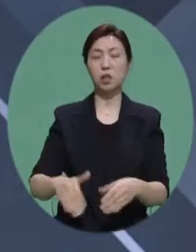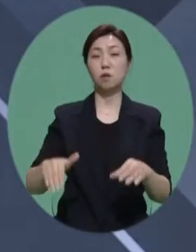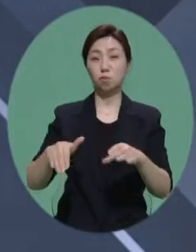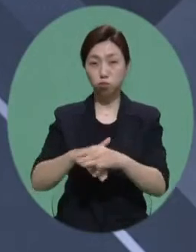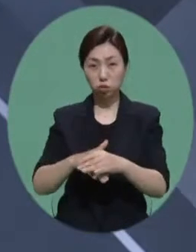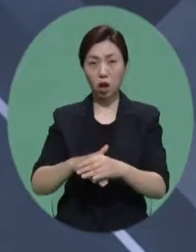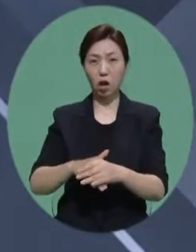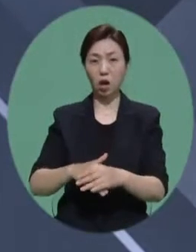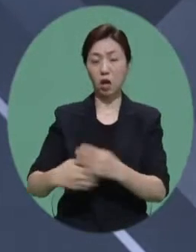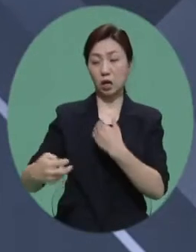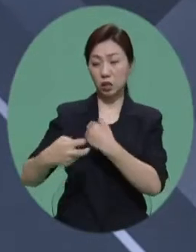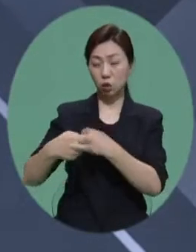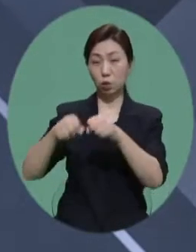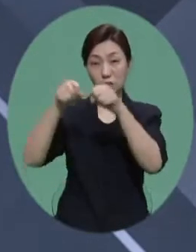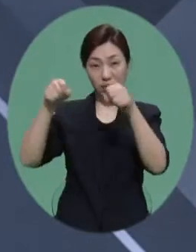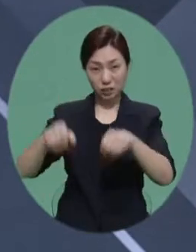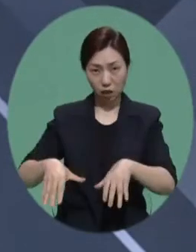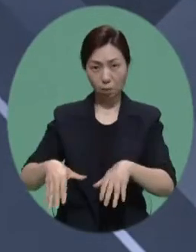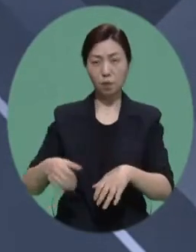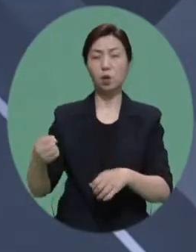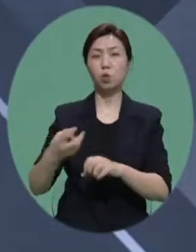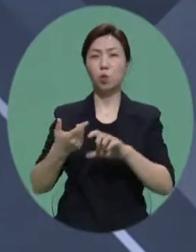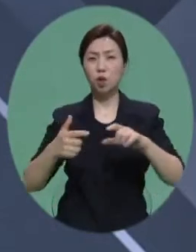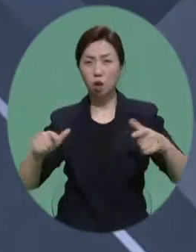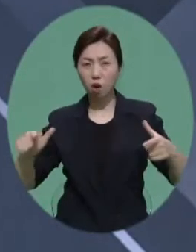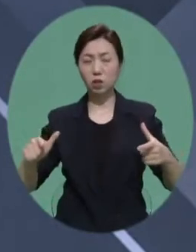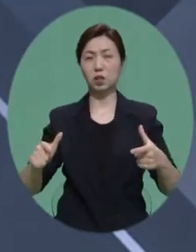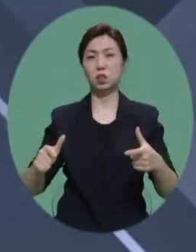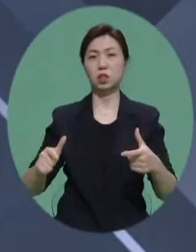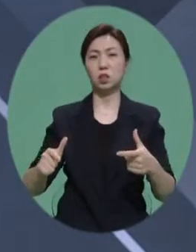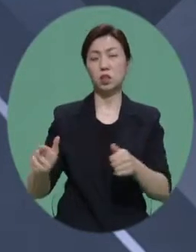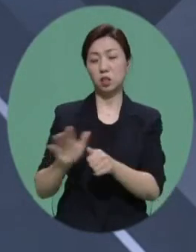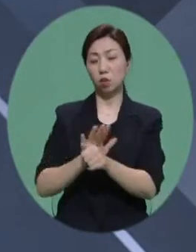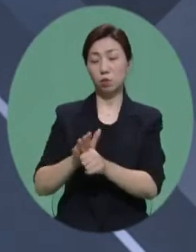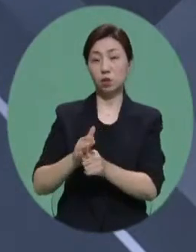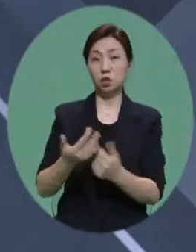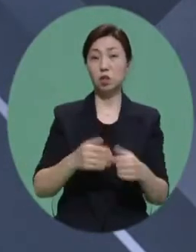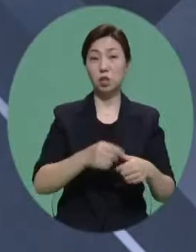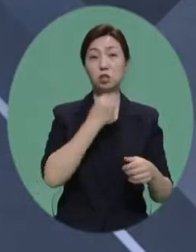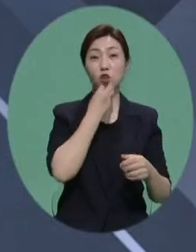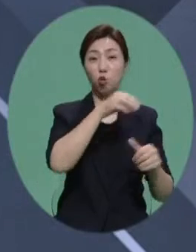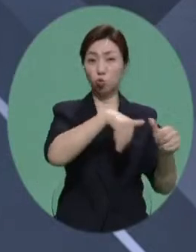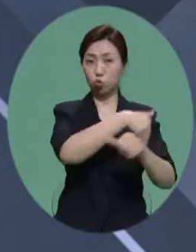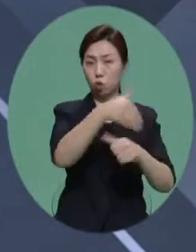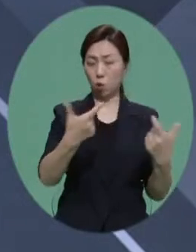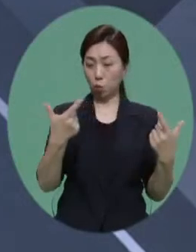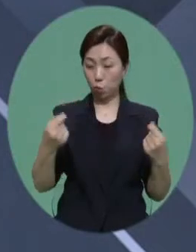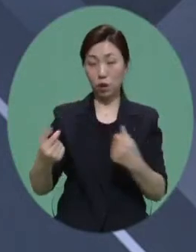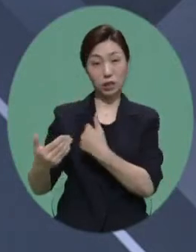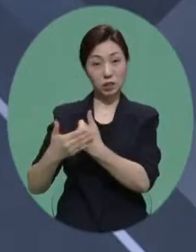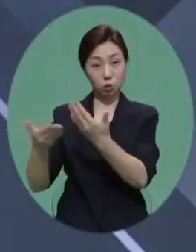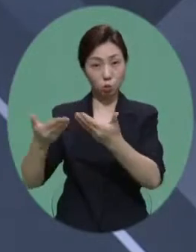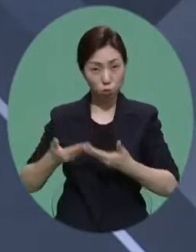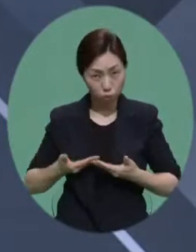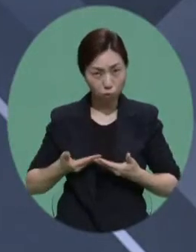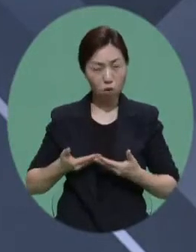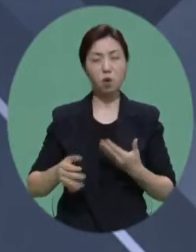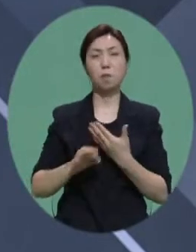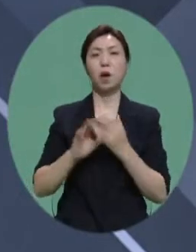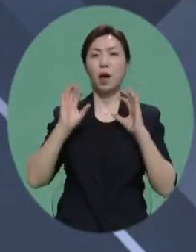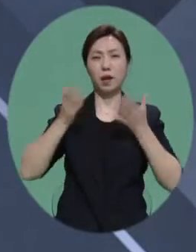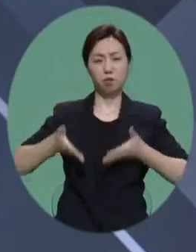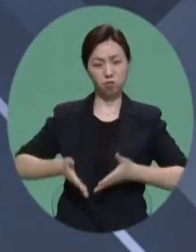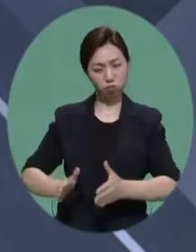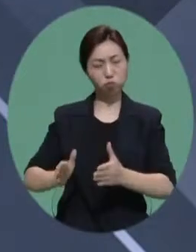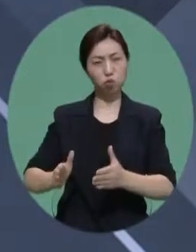동등한 기회를 누리면서 집안의 자리를 잡아야 아 자녀 출산이 더 유해 지지 않는가